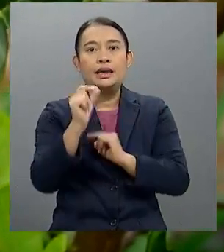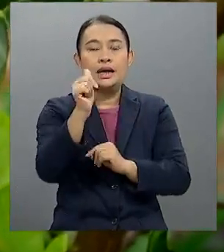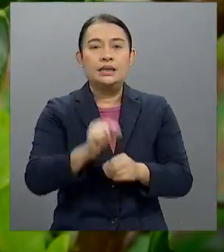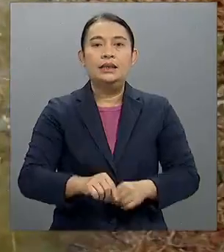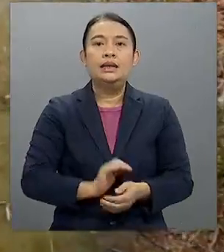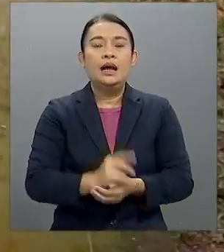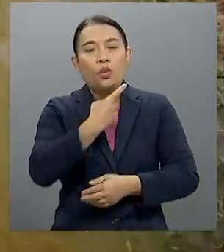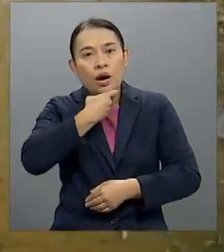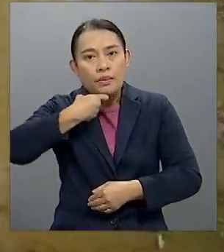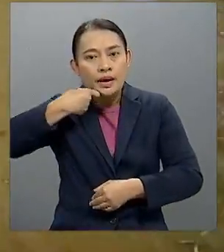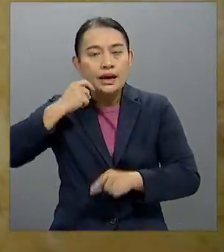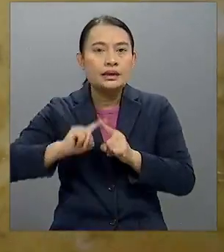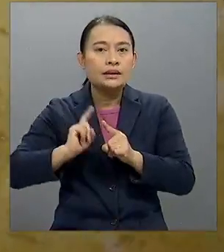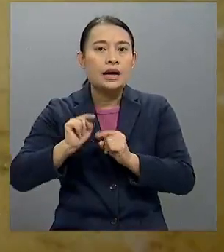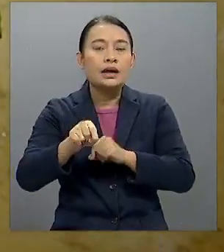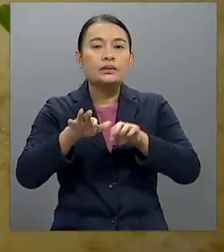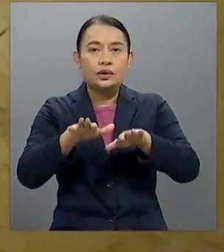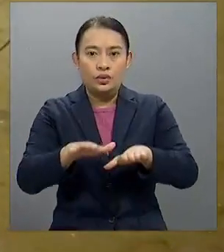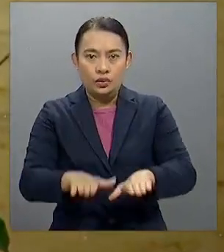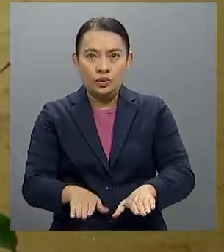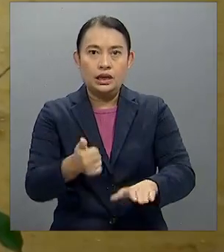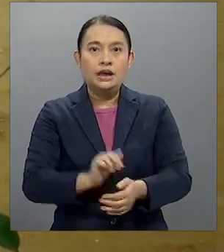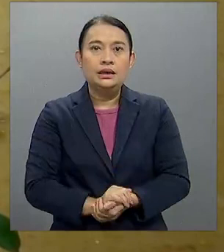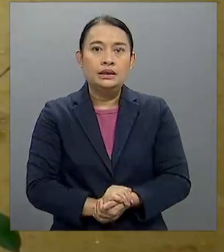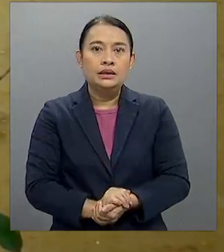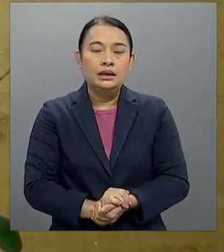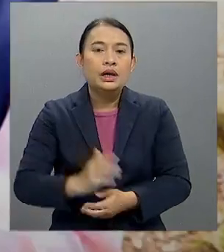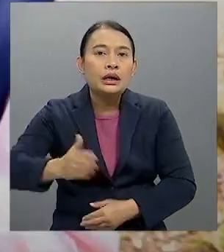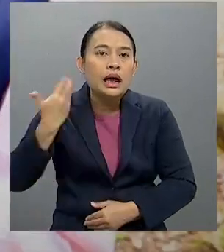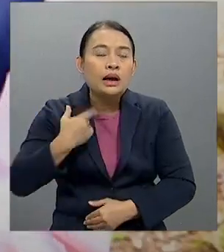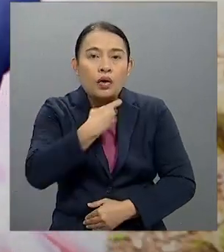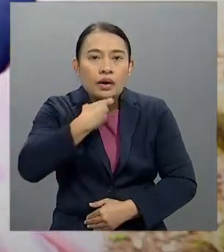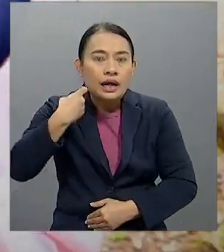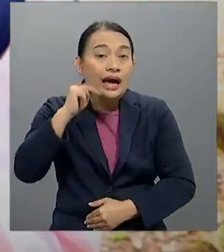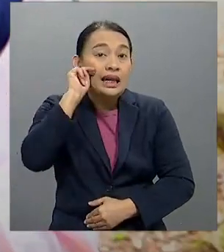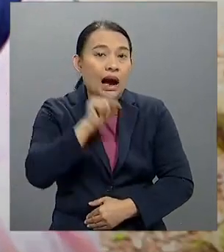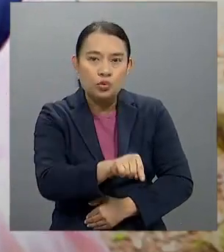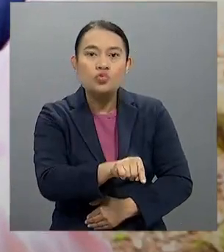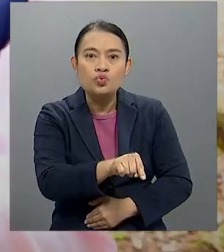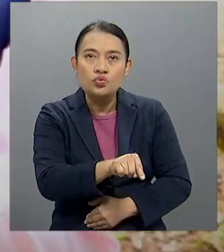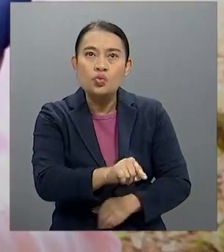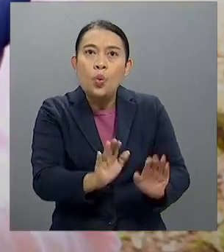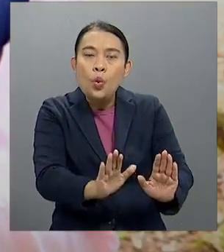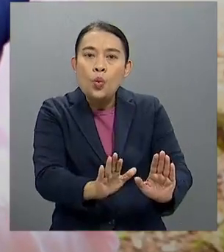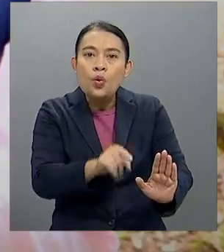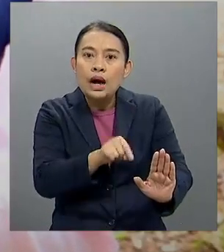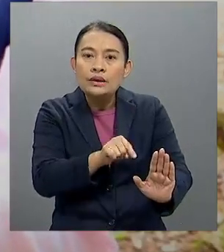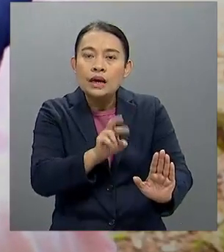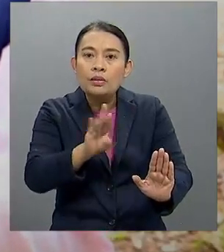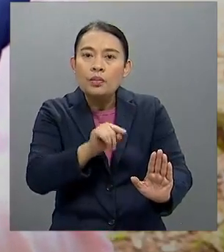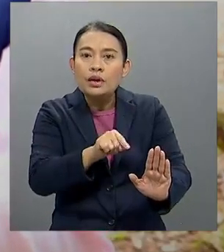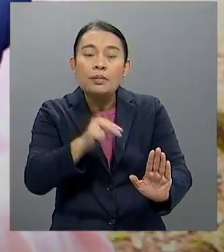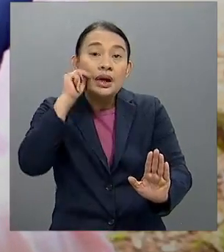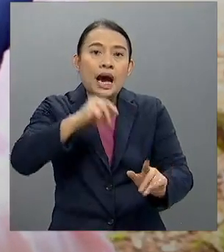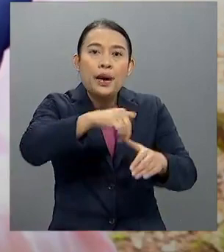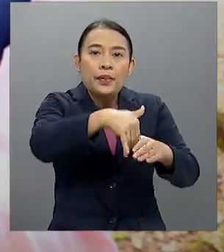างๆในขณะเดียวกันหน้าแล้งน้ำที่เราเก็บไว้ยังอยู่กับเราระบบนี้ก็จะเป็นระบบที่เมื่อน้ำลงไปเนี่ยอากา